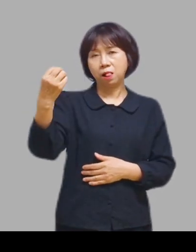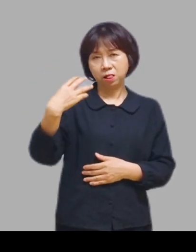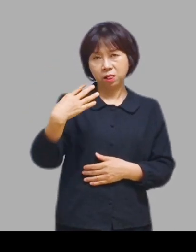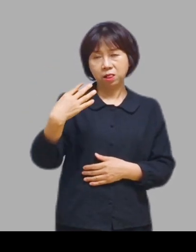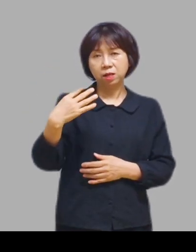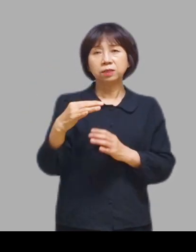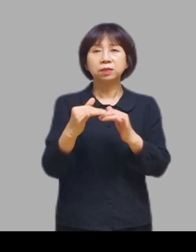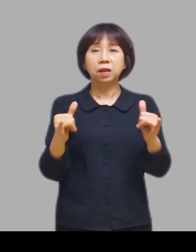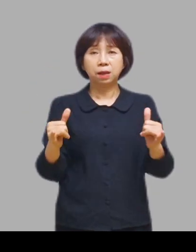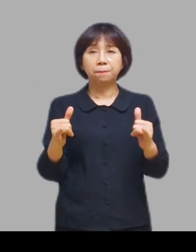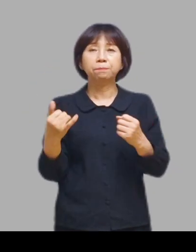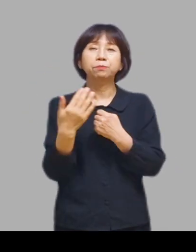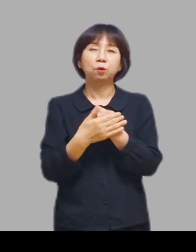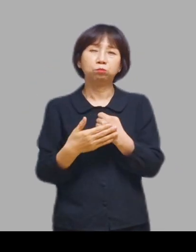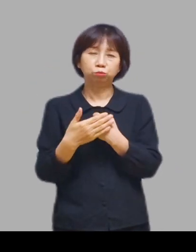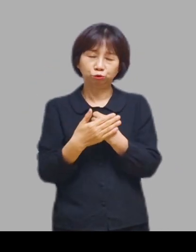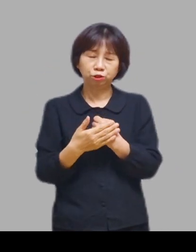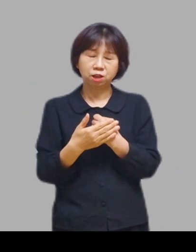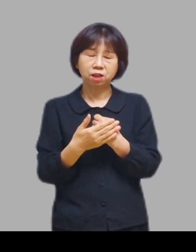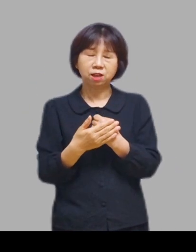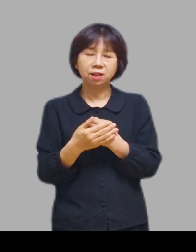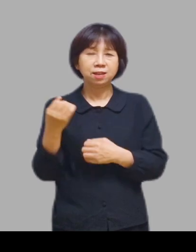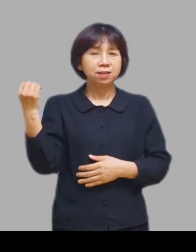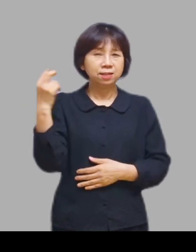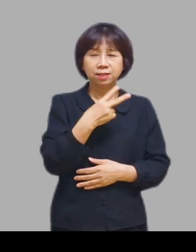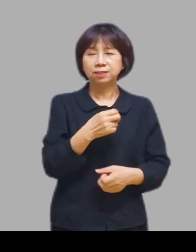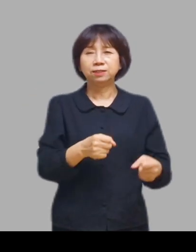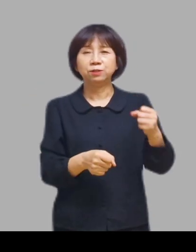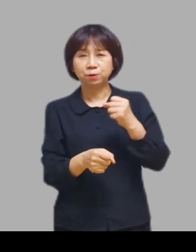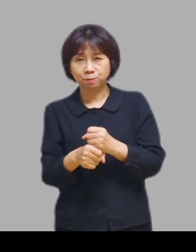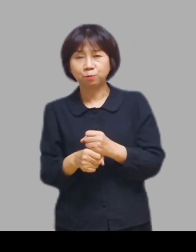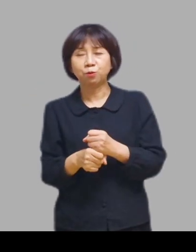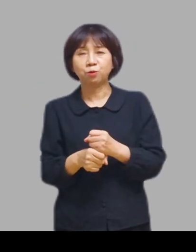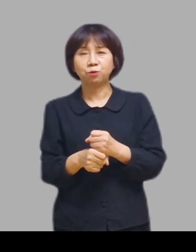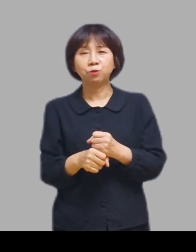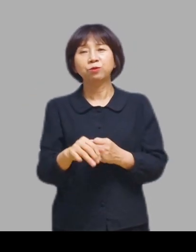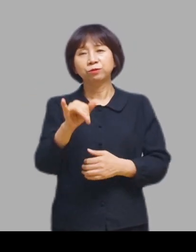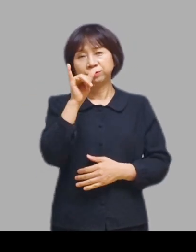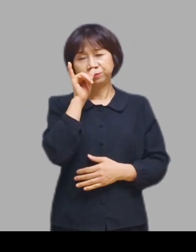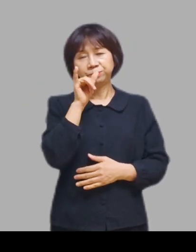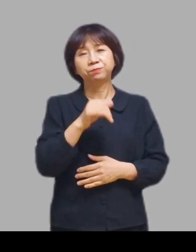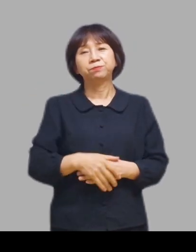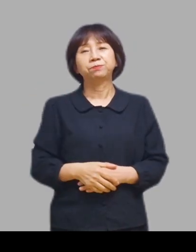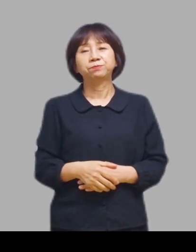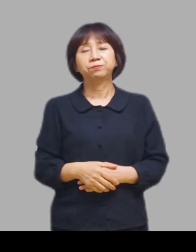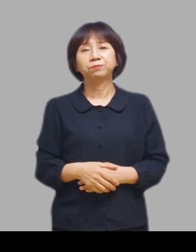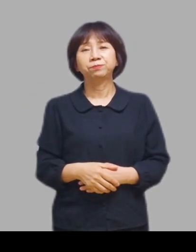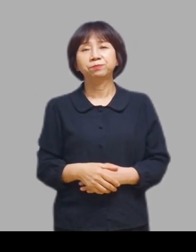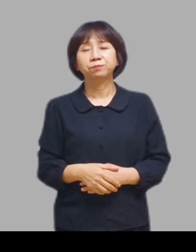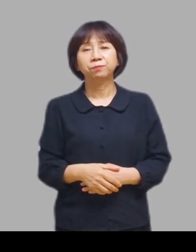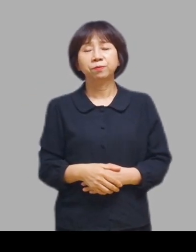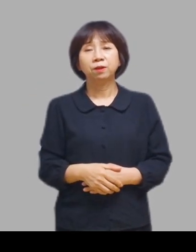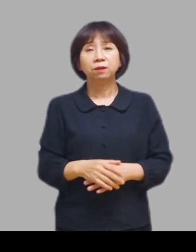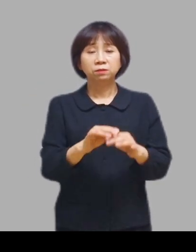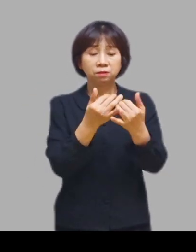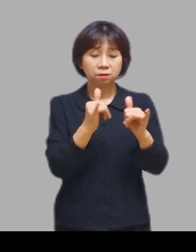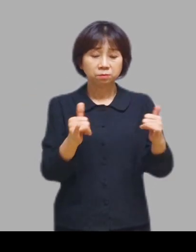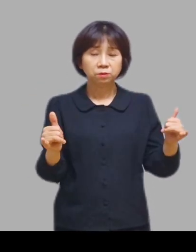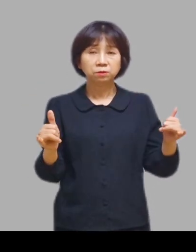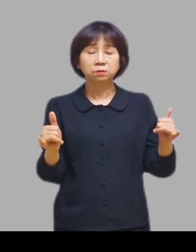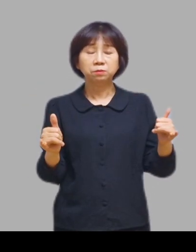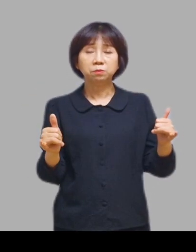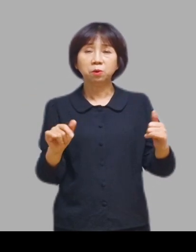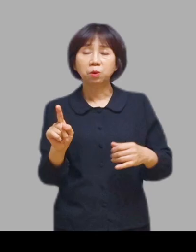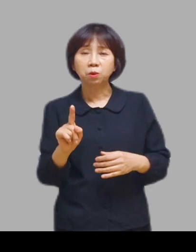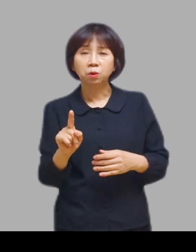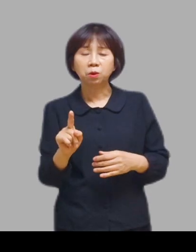때문에 다시 일어선 순간이 아마 우리에게도 있으실 것 같습니다. 그래서 사람은 결국